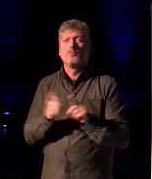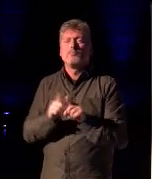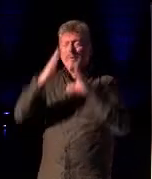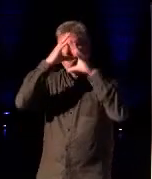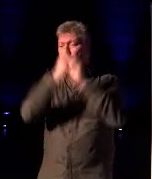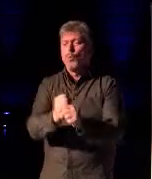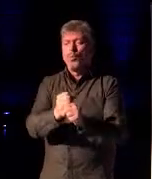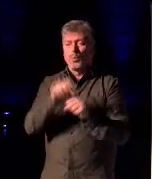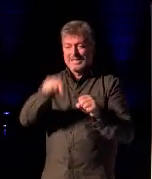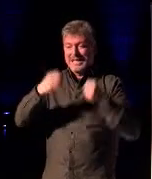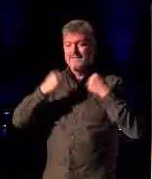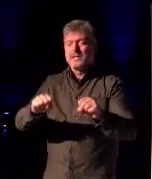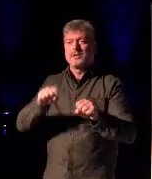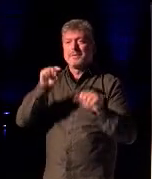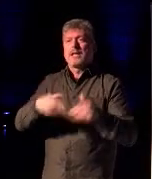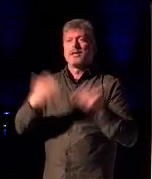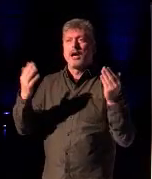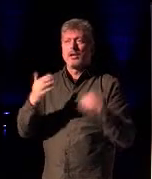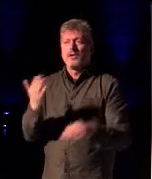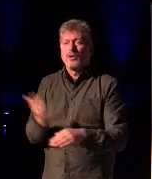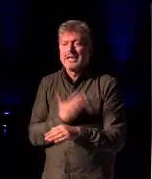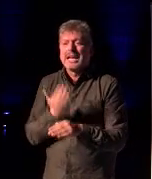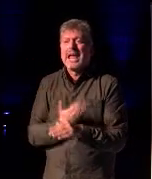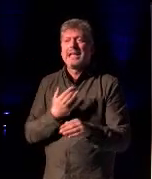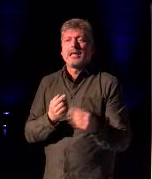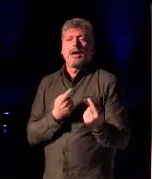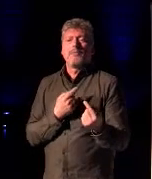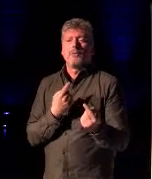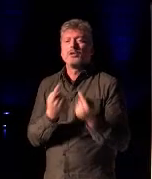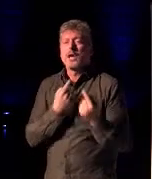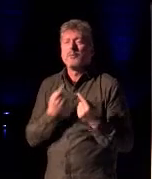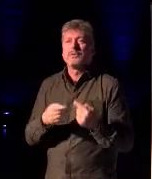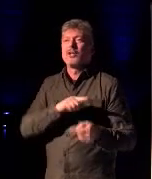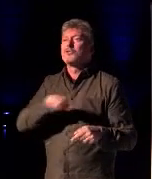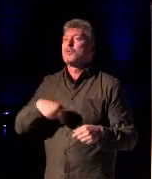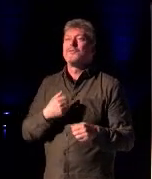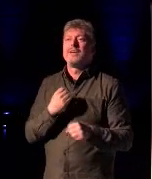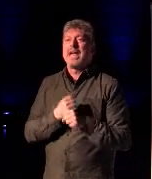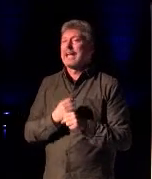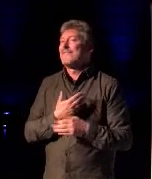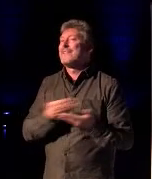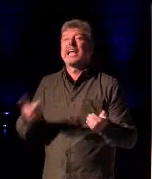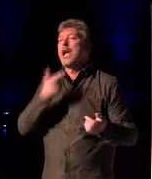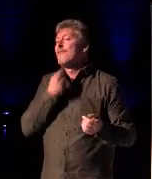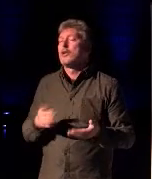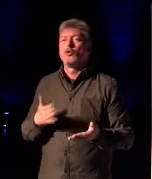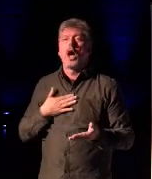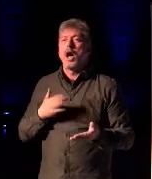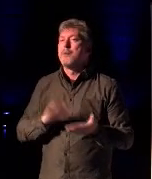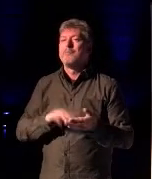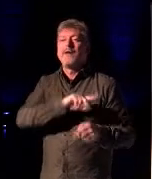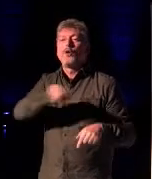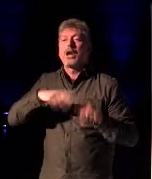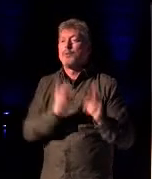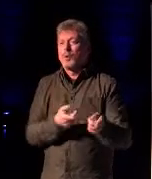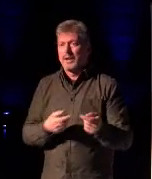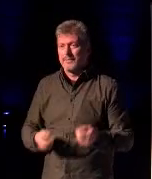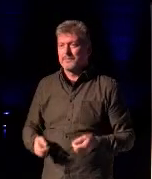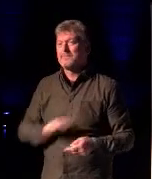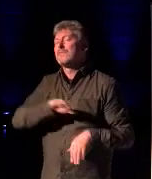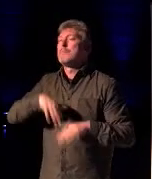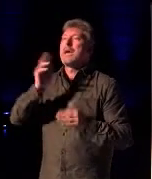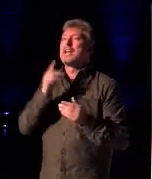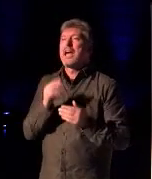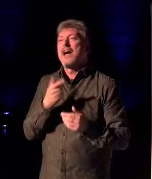virksomheten den dagen på å trene på samtaler vi egentlig ikke vant til å ha med brukerne våre. Vi mer vant til